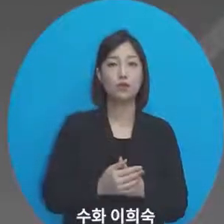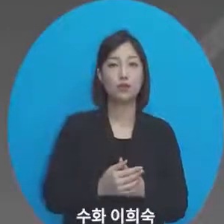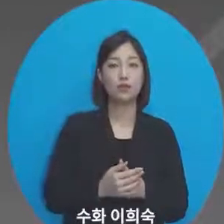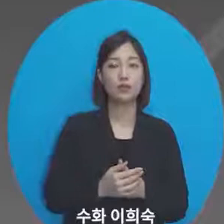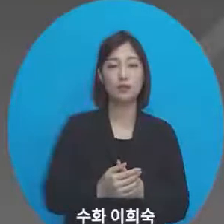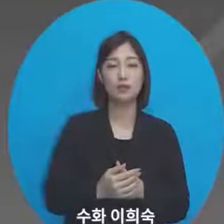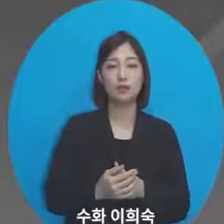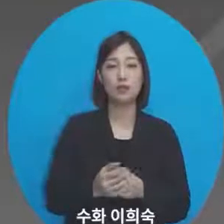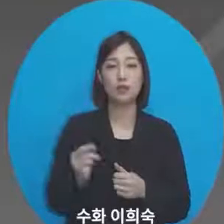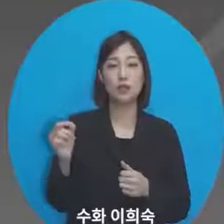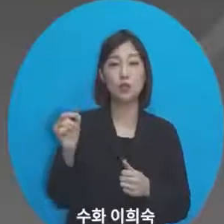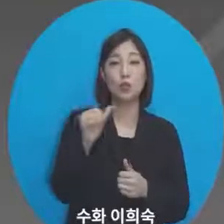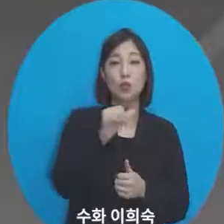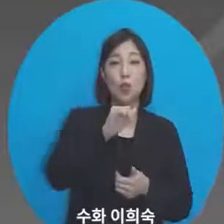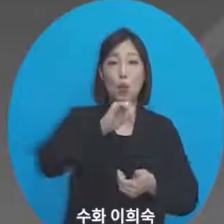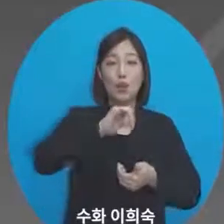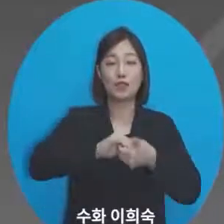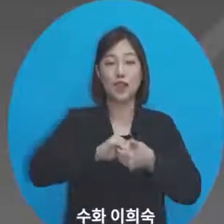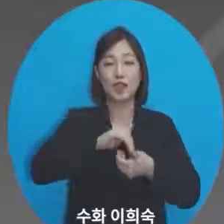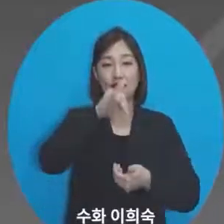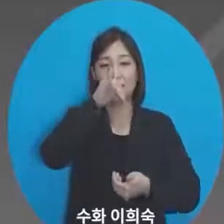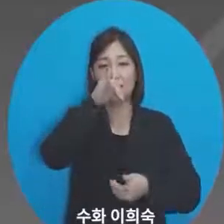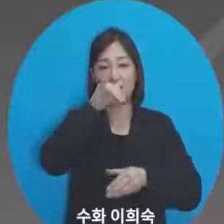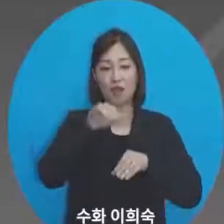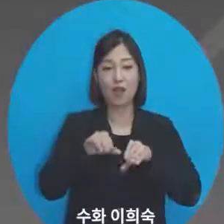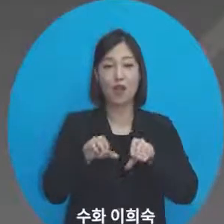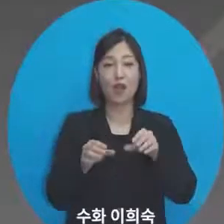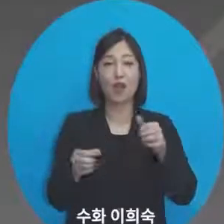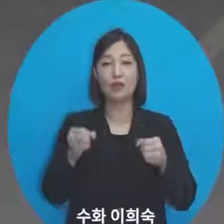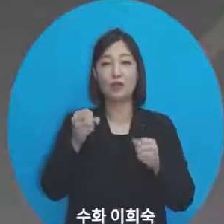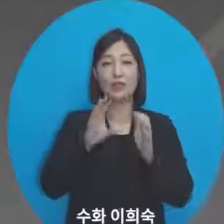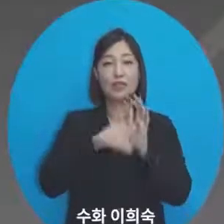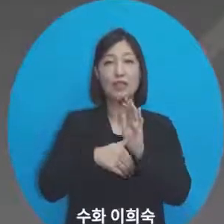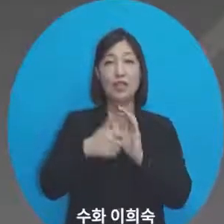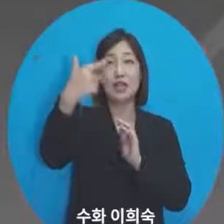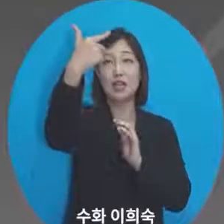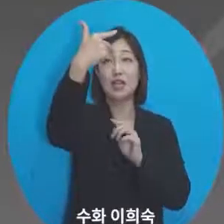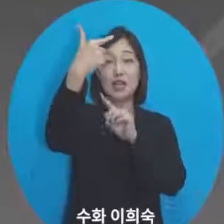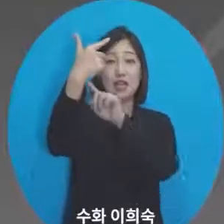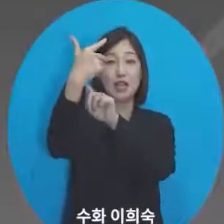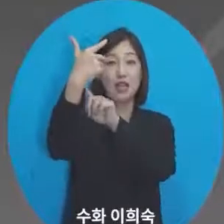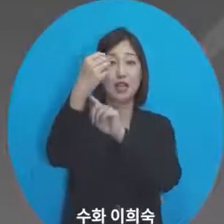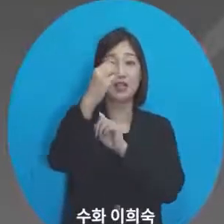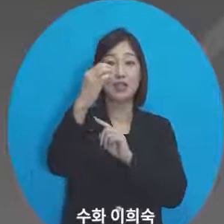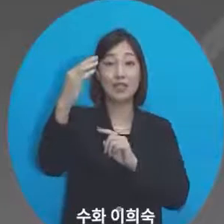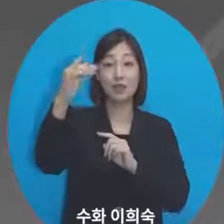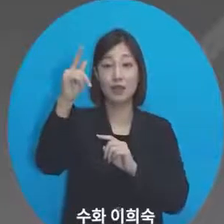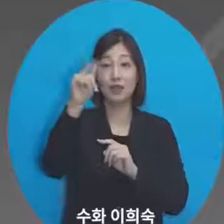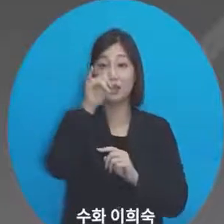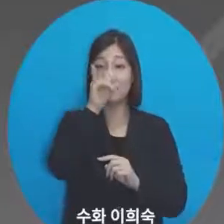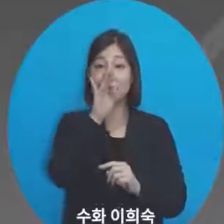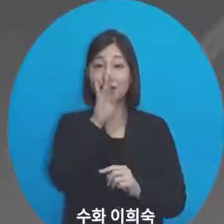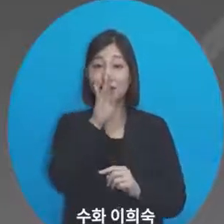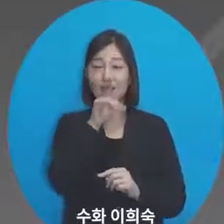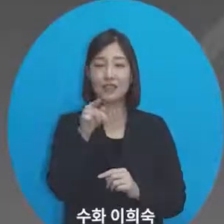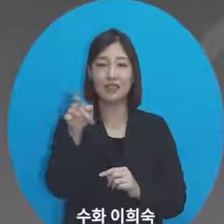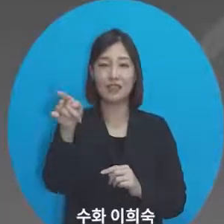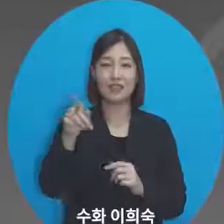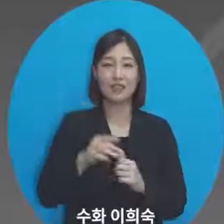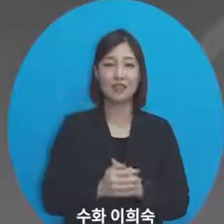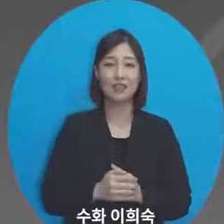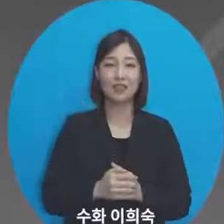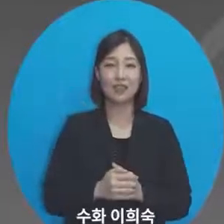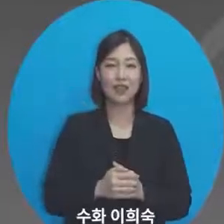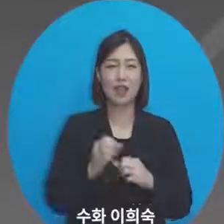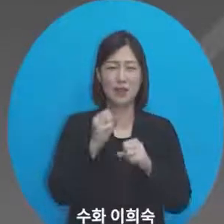인식하여서 주정차 위반을 한 차량이라든지 또 정지선을 넘은 차량들에 대해서